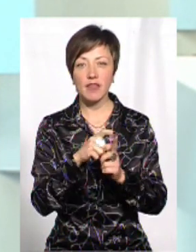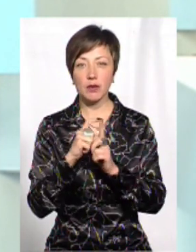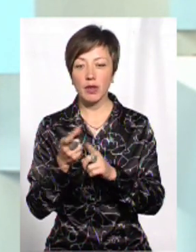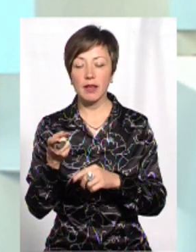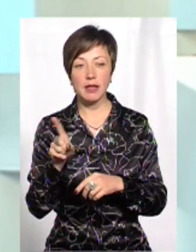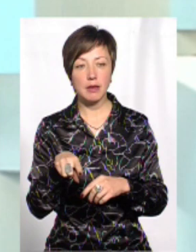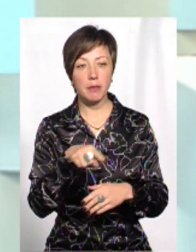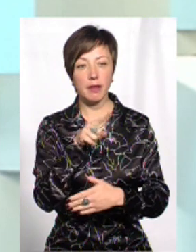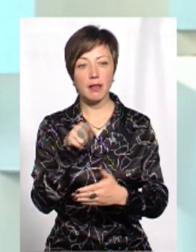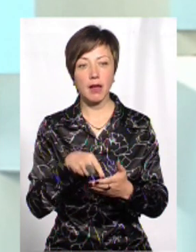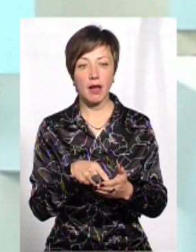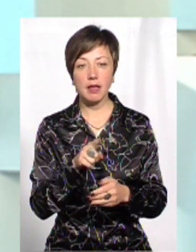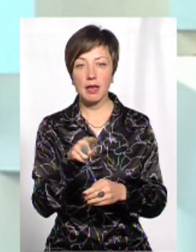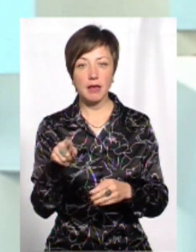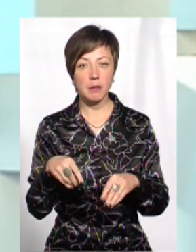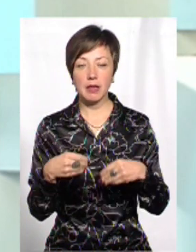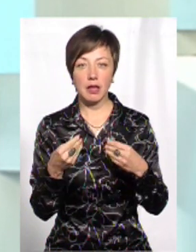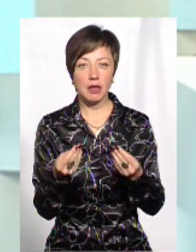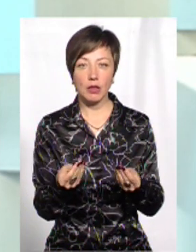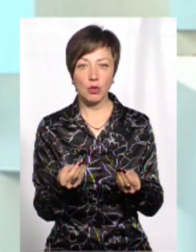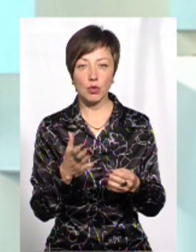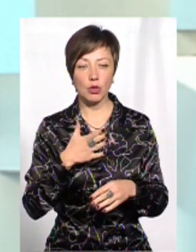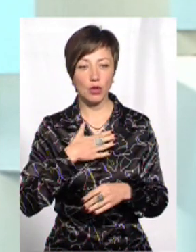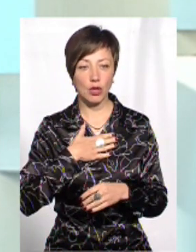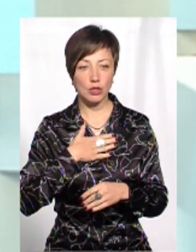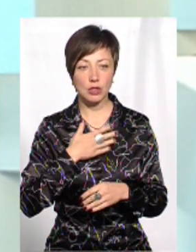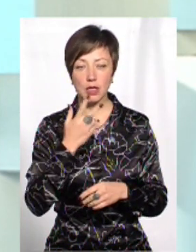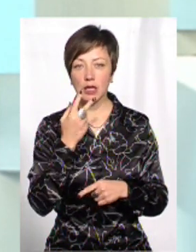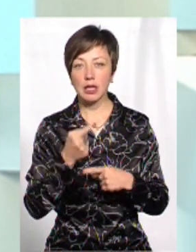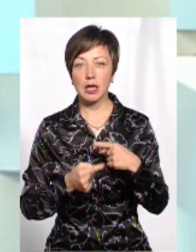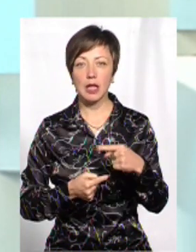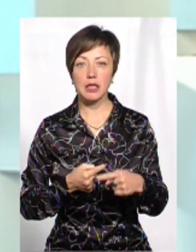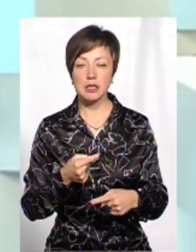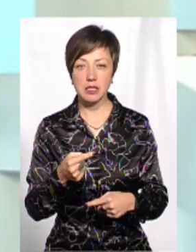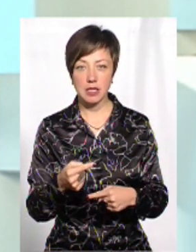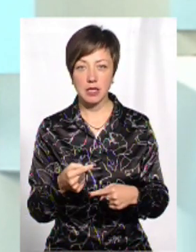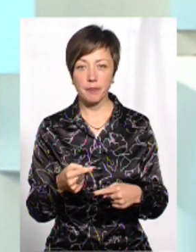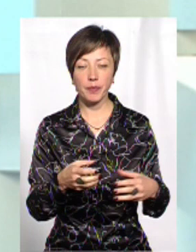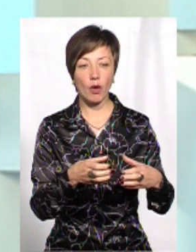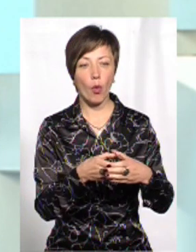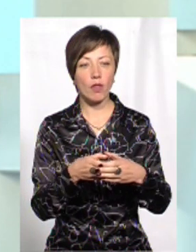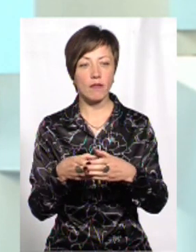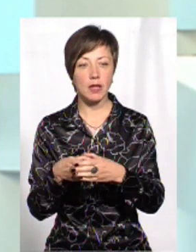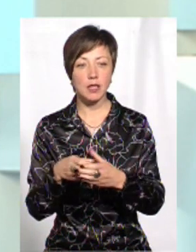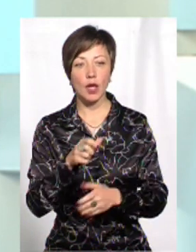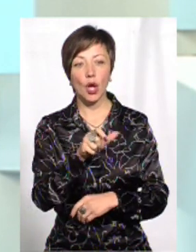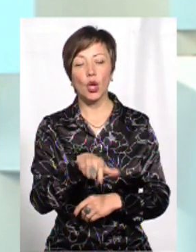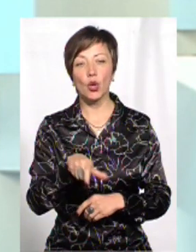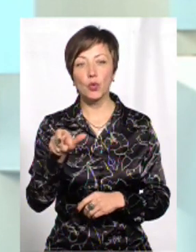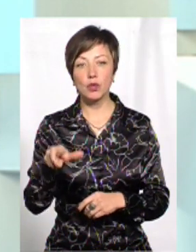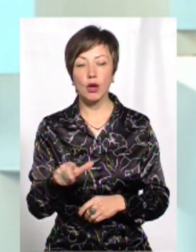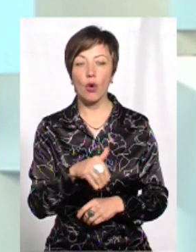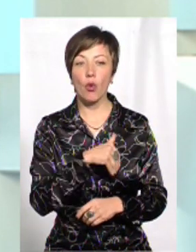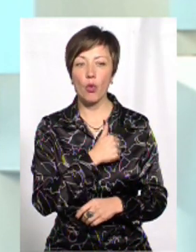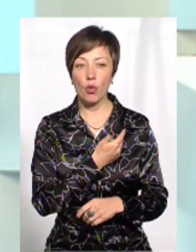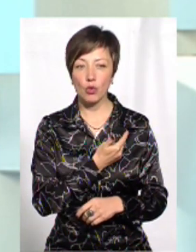на ті питання, які їм не надають наші традиційні конфесії. Люди